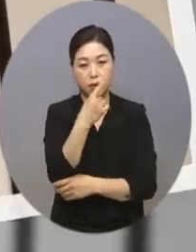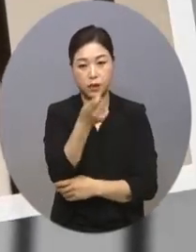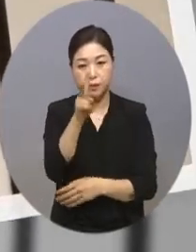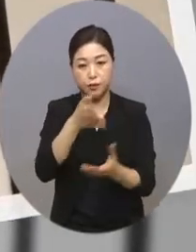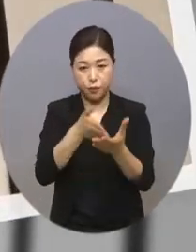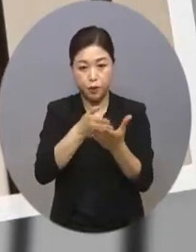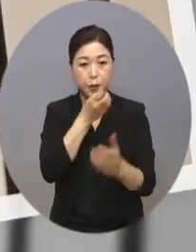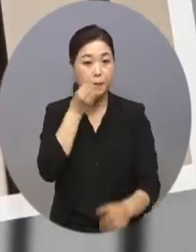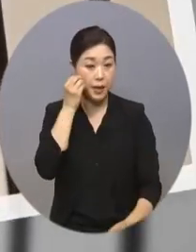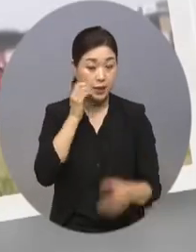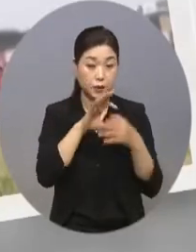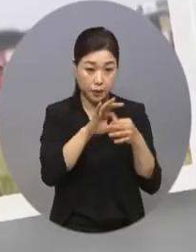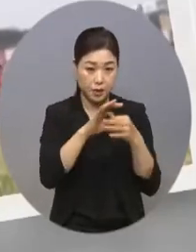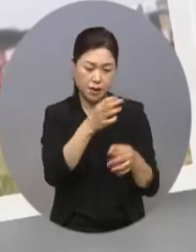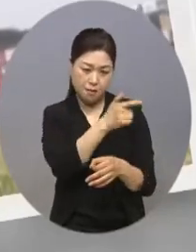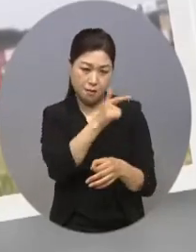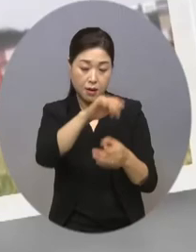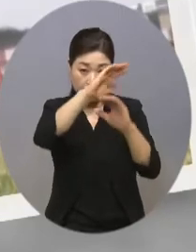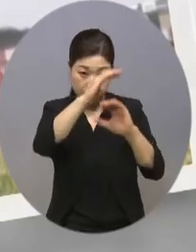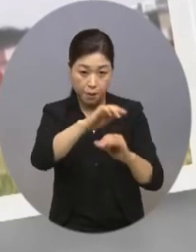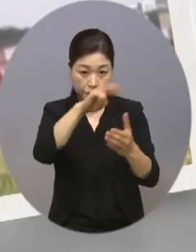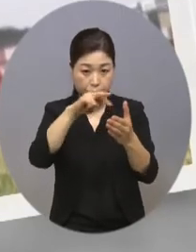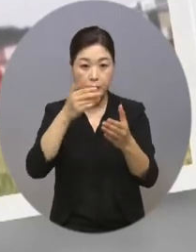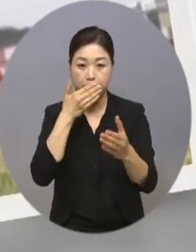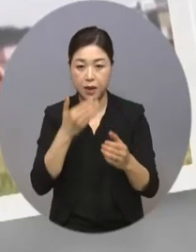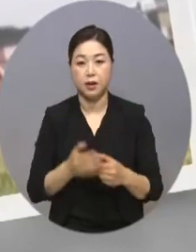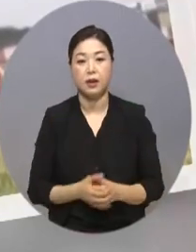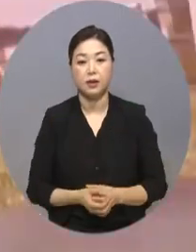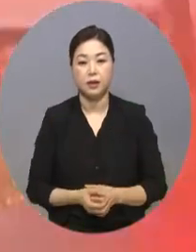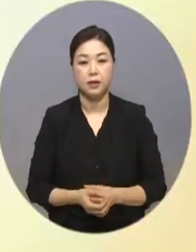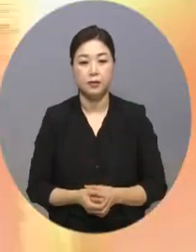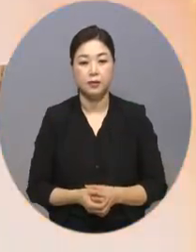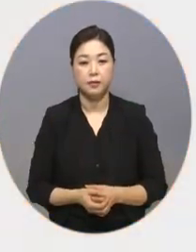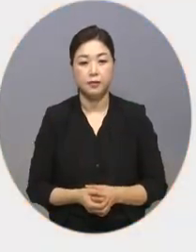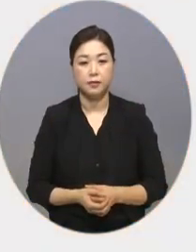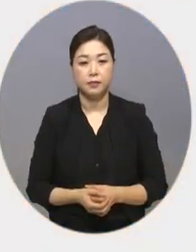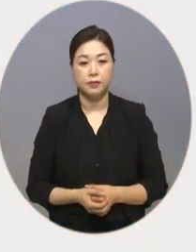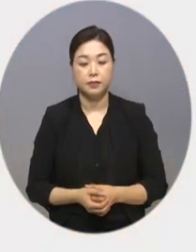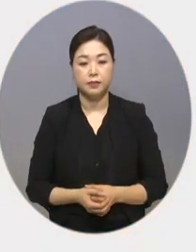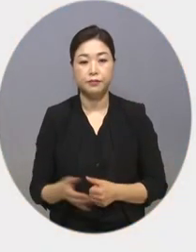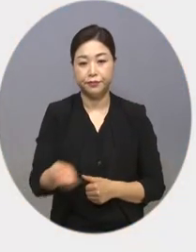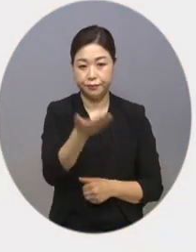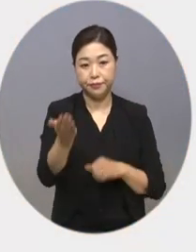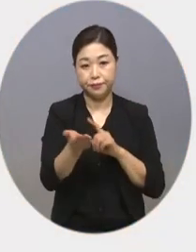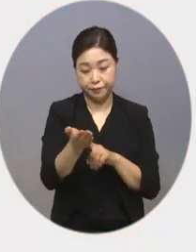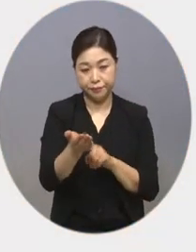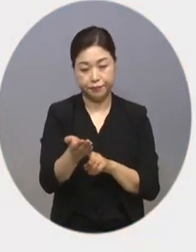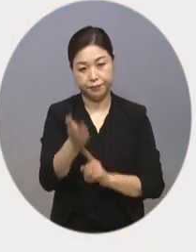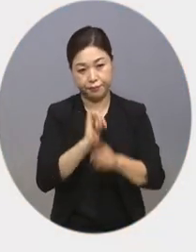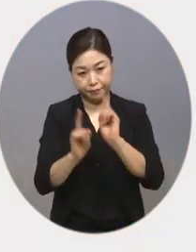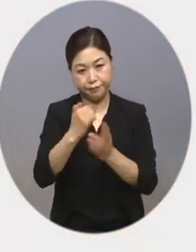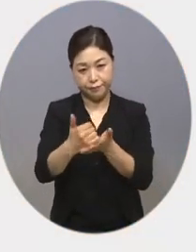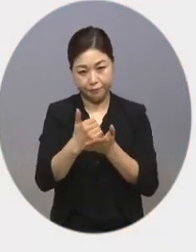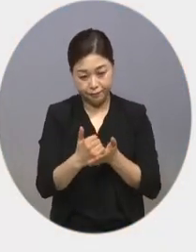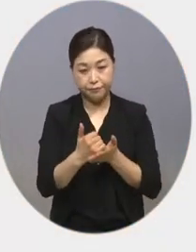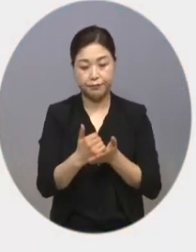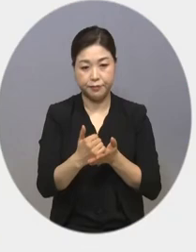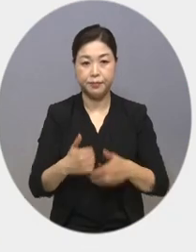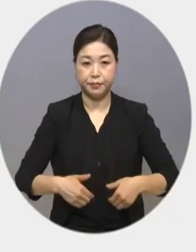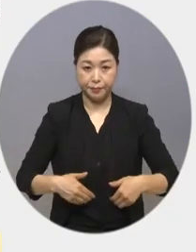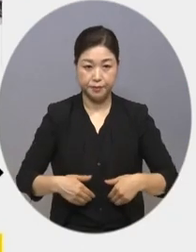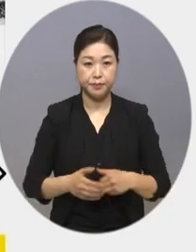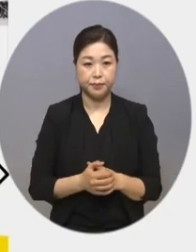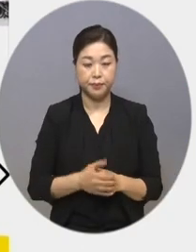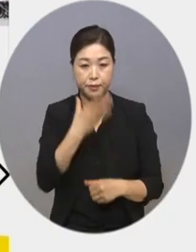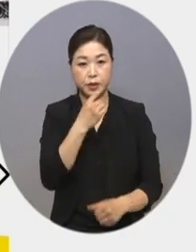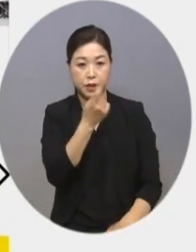뉴스 홈페이지를 통해 보다 다양한 소식을 접할 수 있습니다. 시청자 여러분의 제보를 기다립니다. 웰페어 뉴스